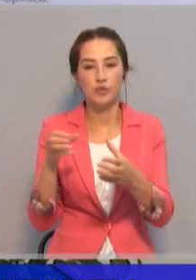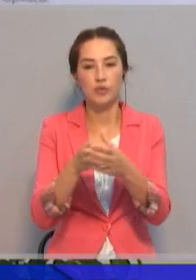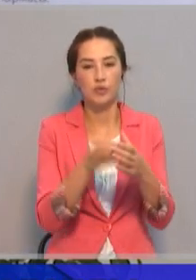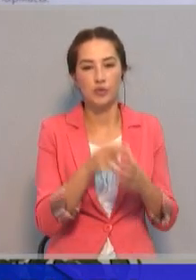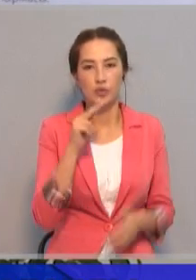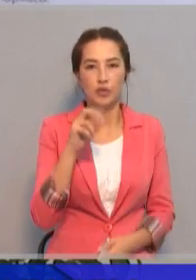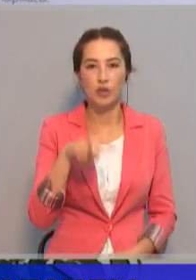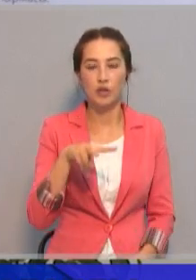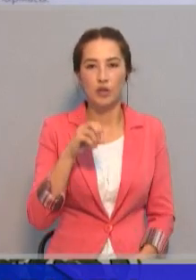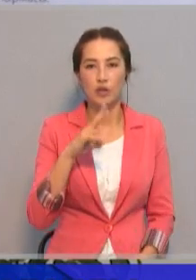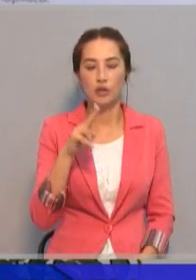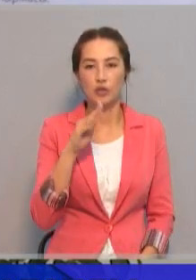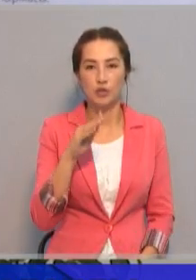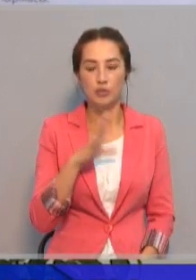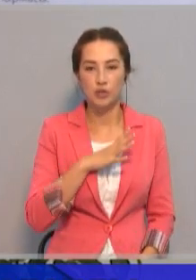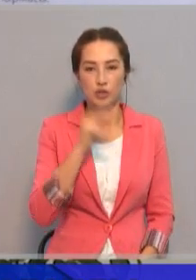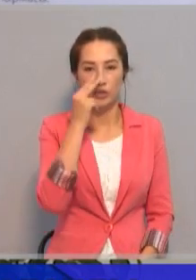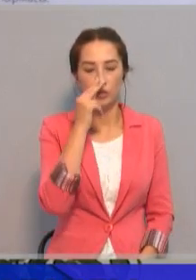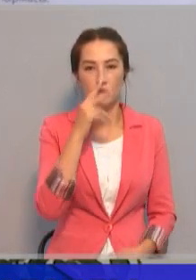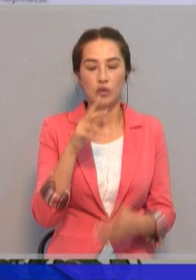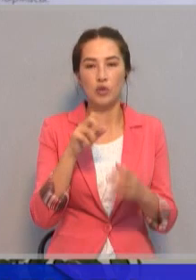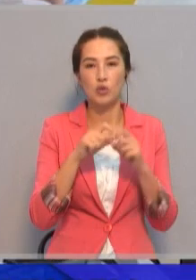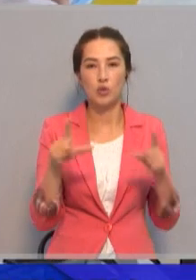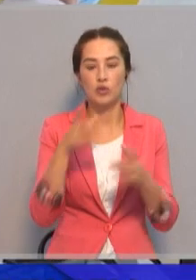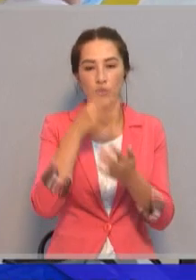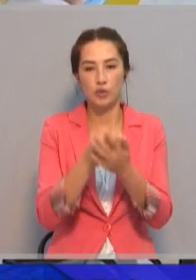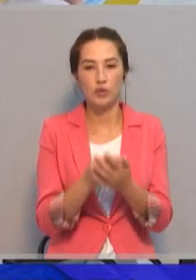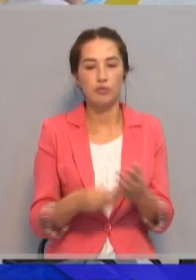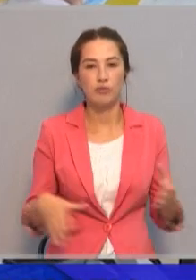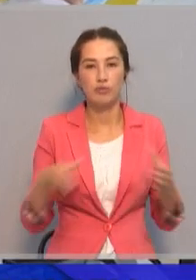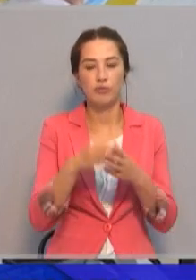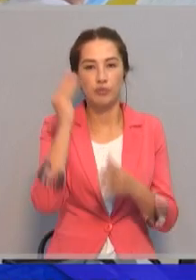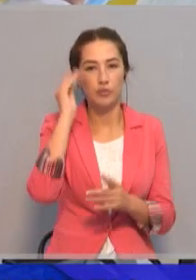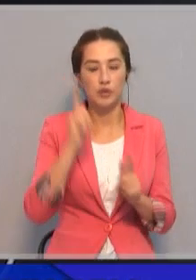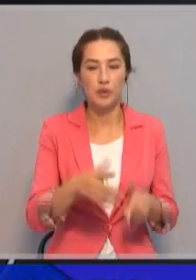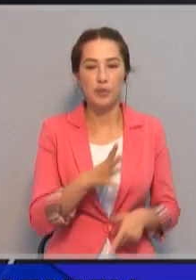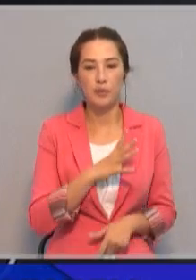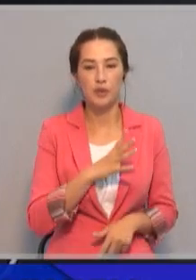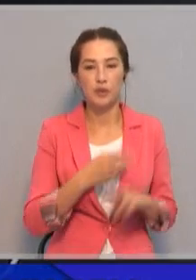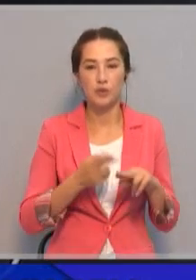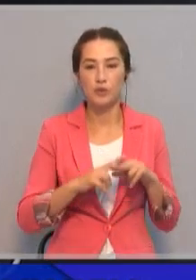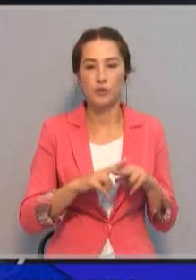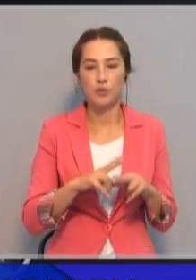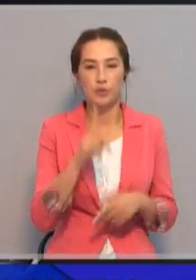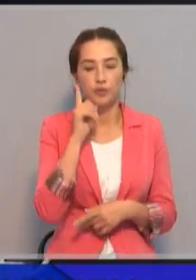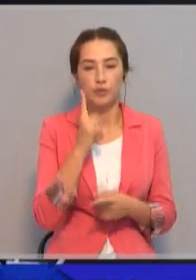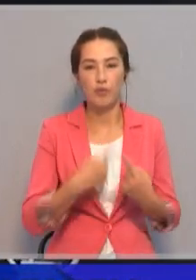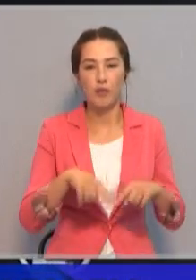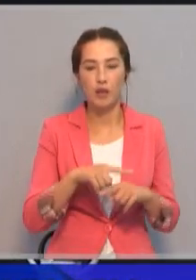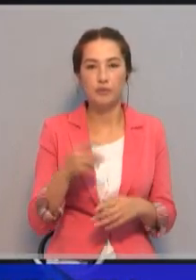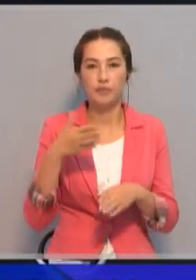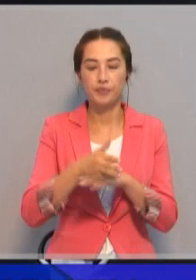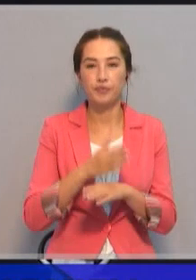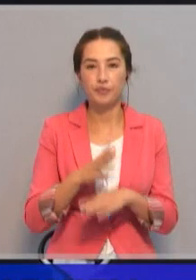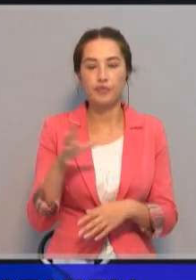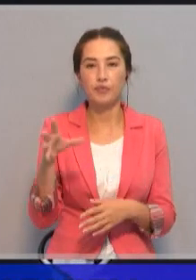челленджер ұйымдастырып, мектептер өз үлестерін қосуда. Тәуелсіздіктің жетістіктерін жете түсінген жас буын кездесуге келген